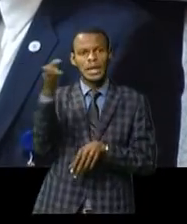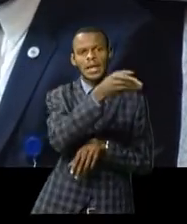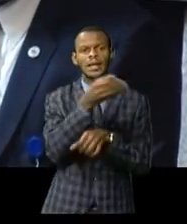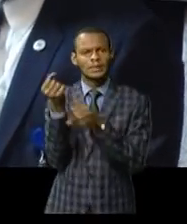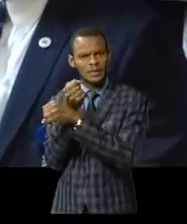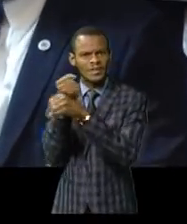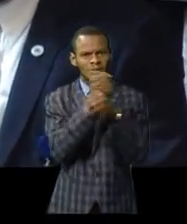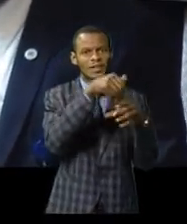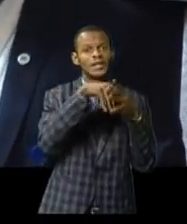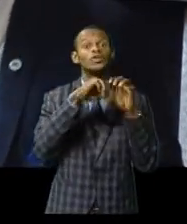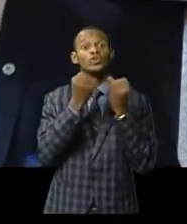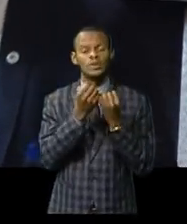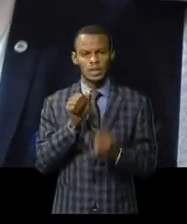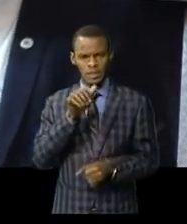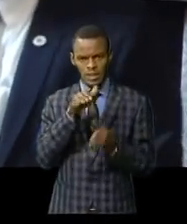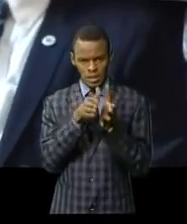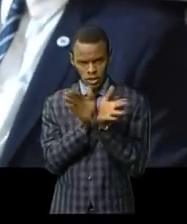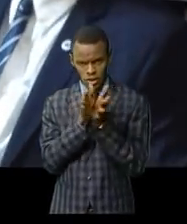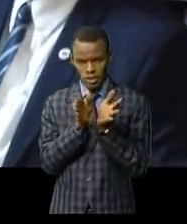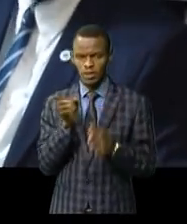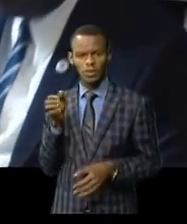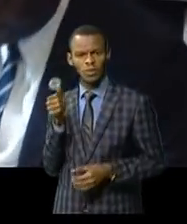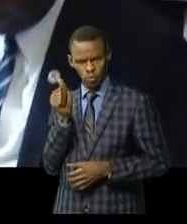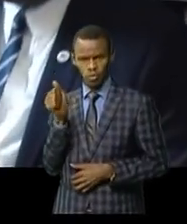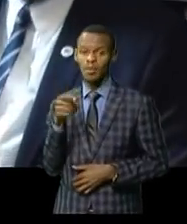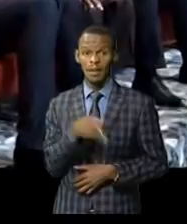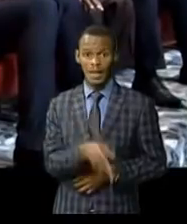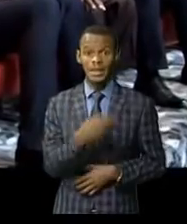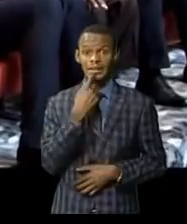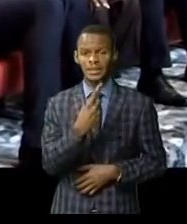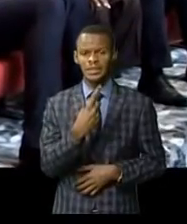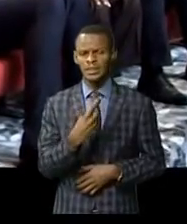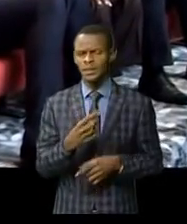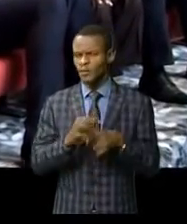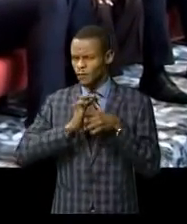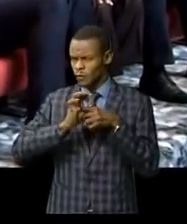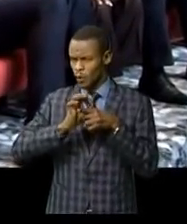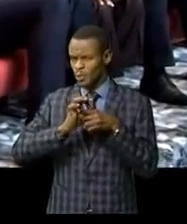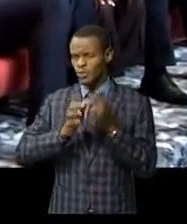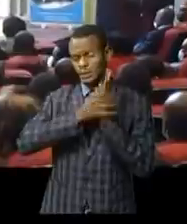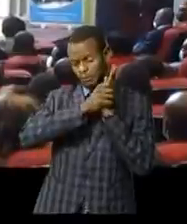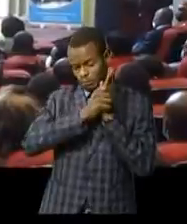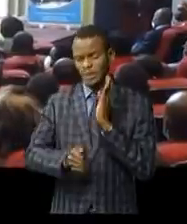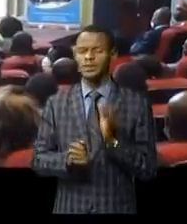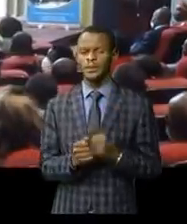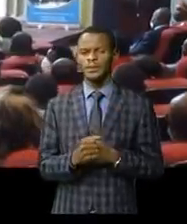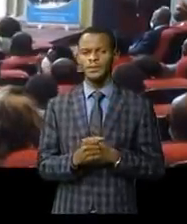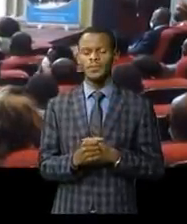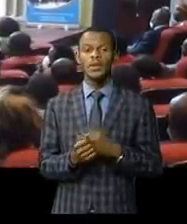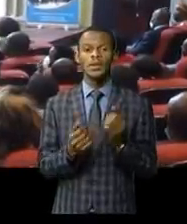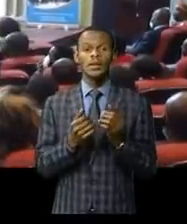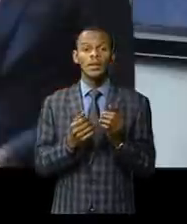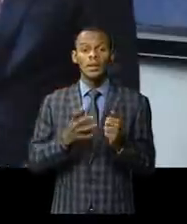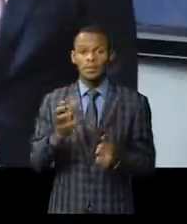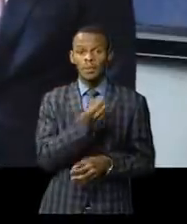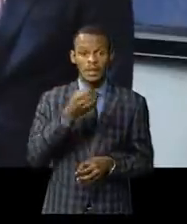l'École nationale d'administration qui a vanté la qualité de la formation acquise par la 6e édition des énarques. Prenant la parole,